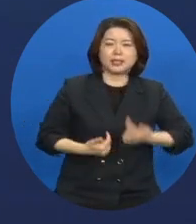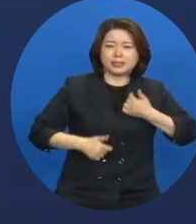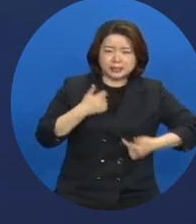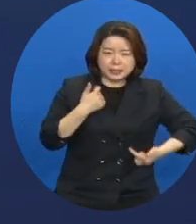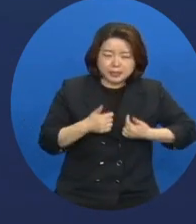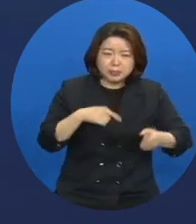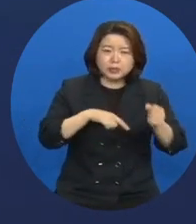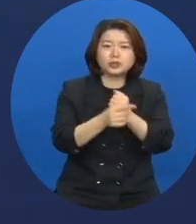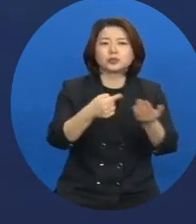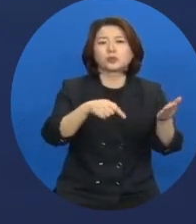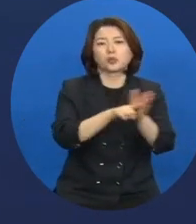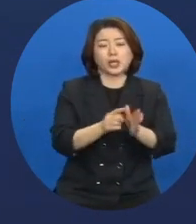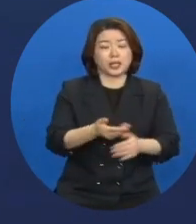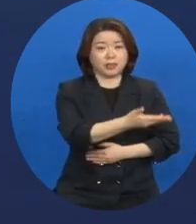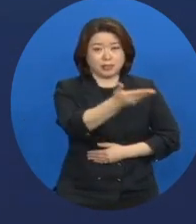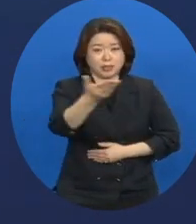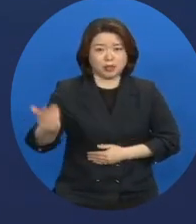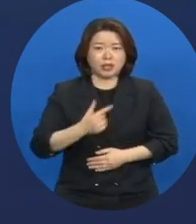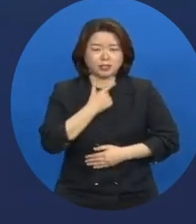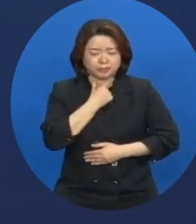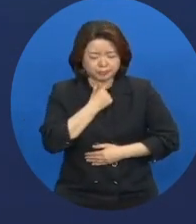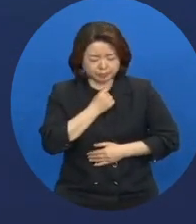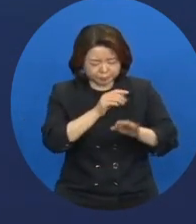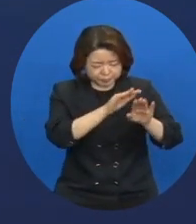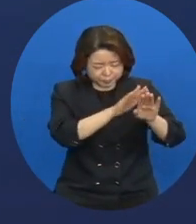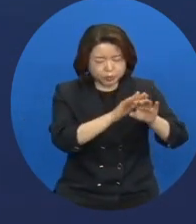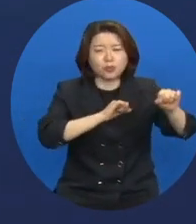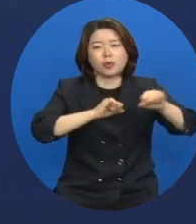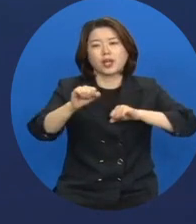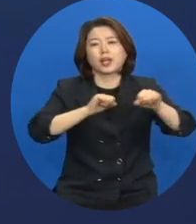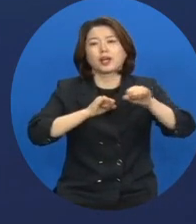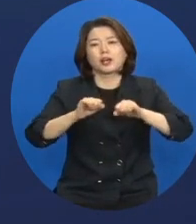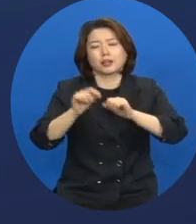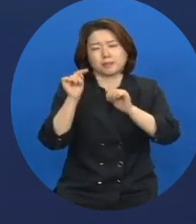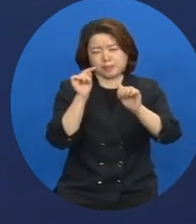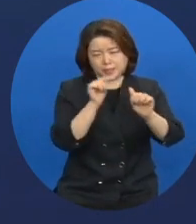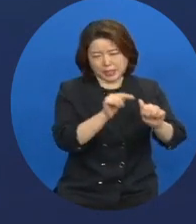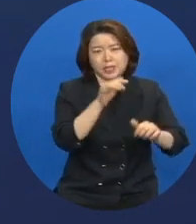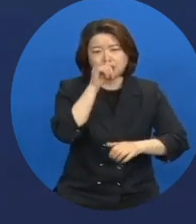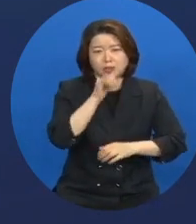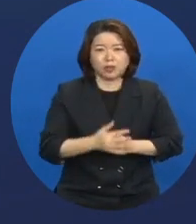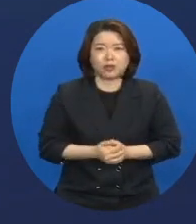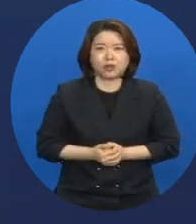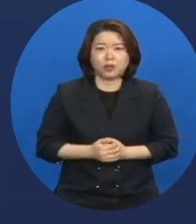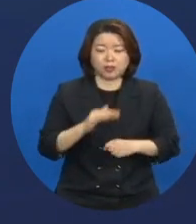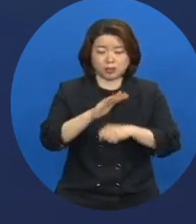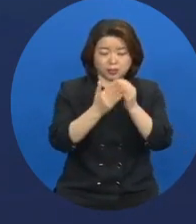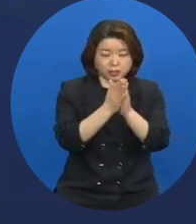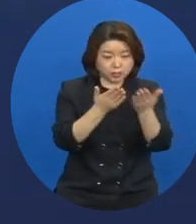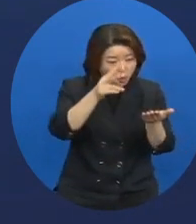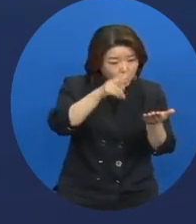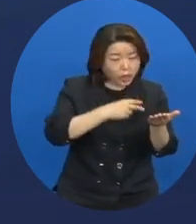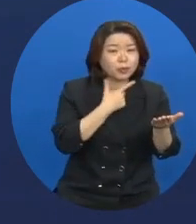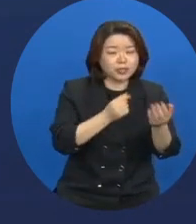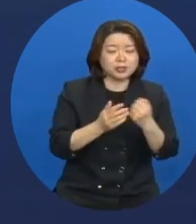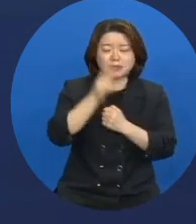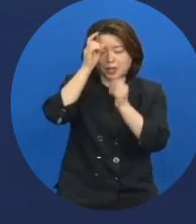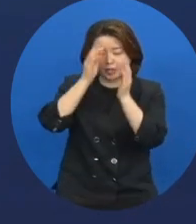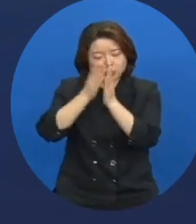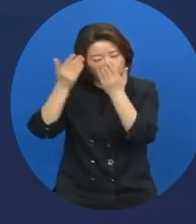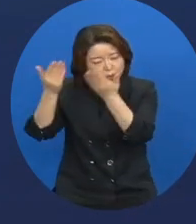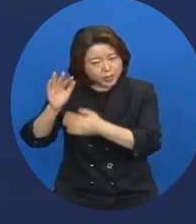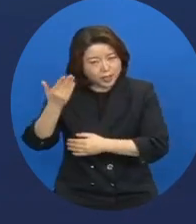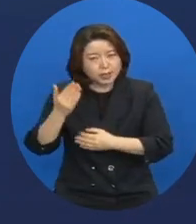기쁘신 뜻을 위하여 너희에게 소원을 두고 행하게 하시나니. 성경을 읽어야 되겠다, 기도해야